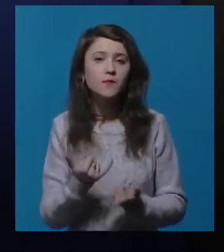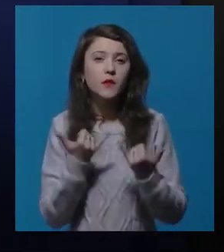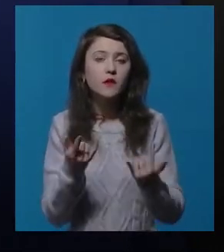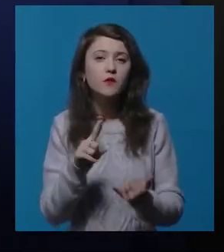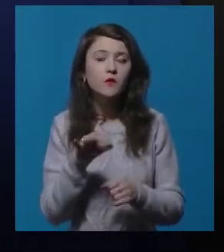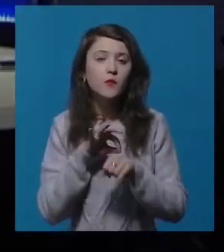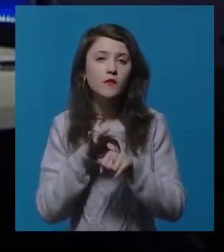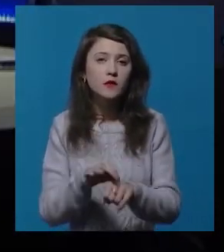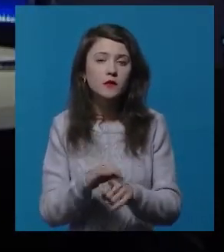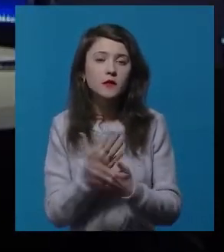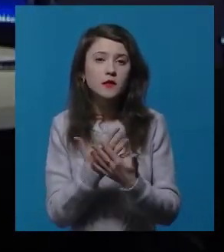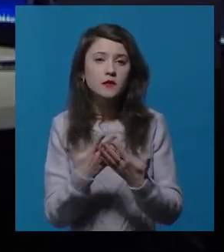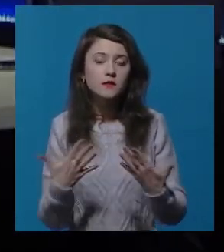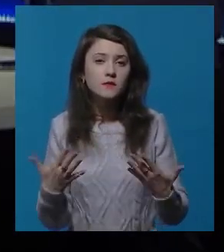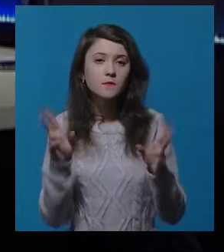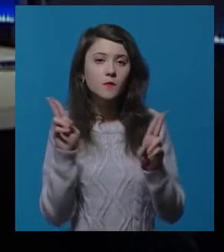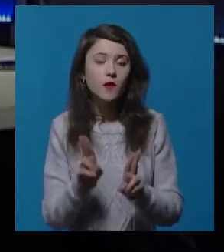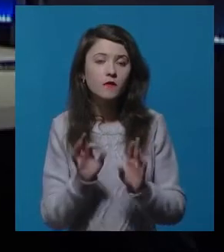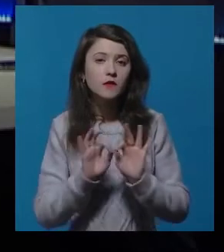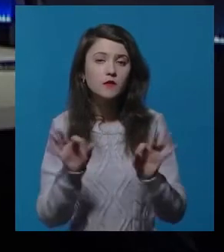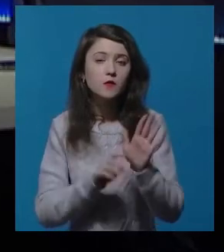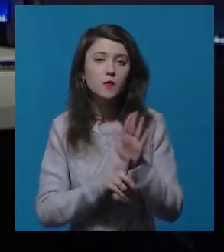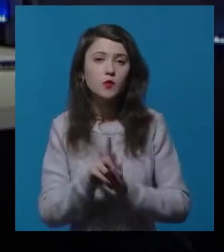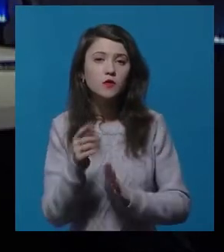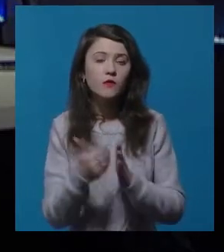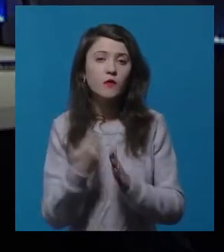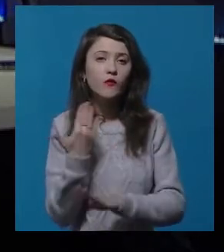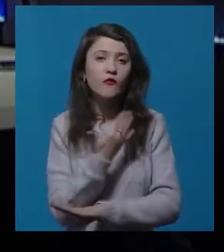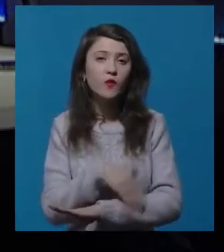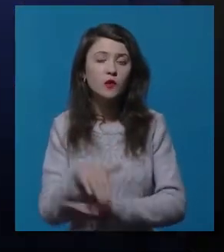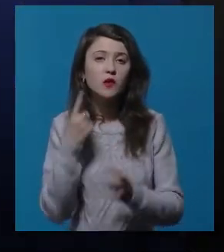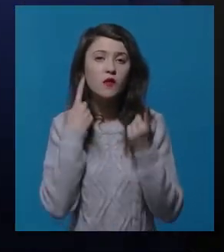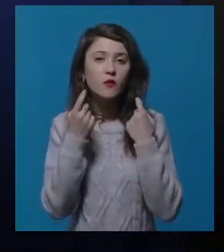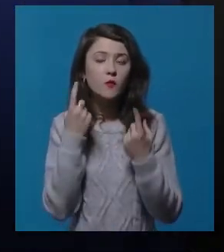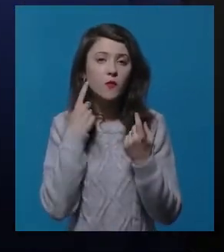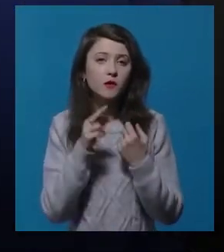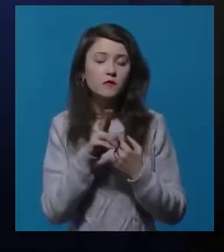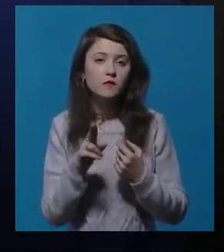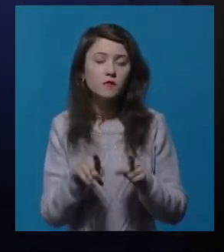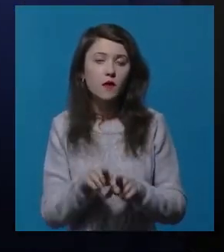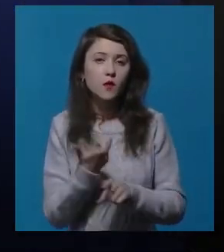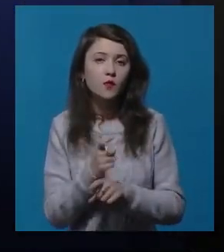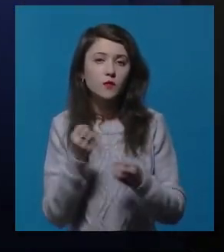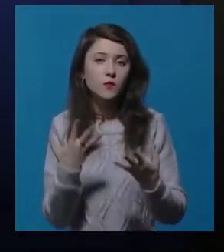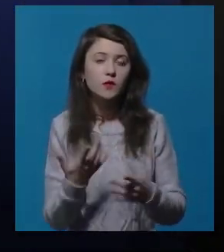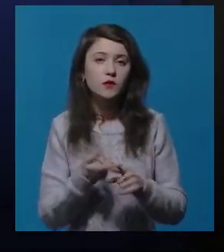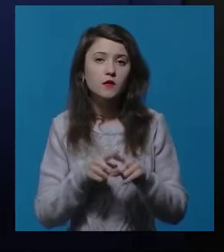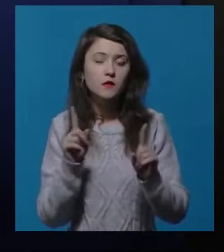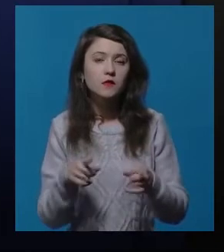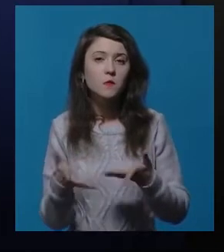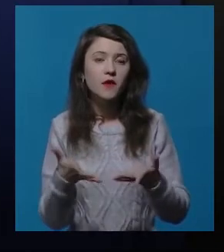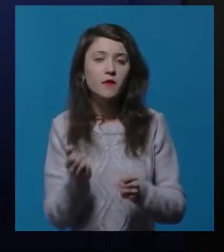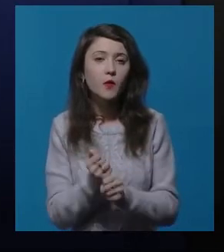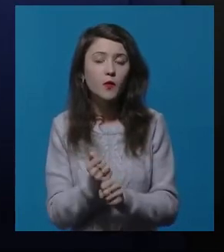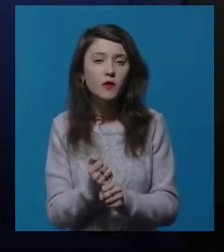провести різні правопросвітницькі заходи, починаючи від вуличного інформування, як дуже так просто, хоча це теж певна робота